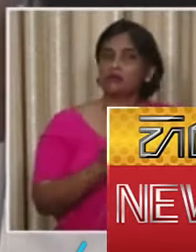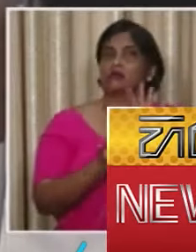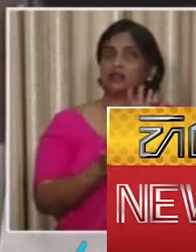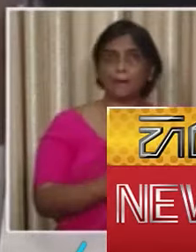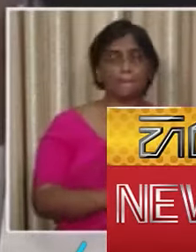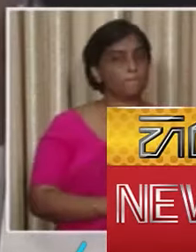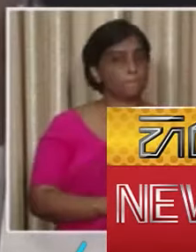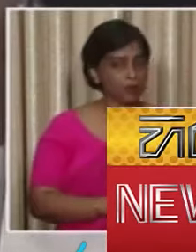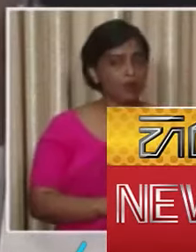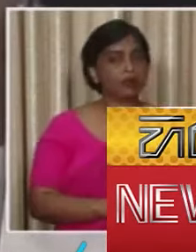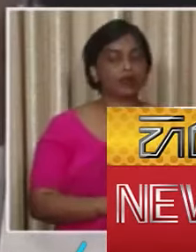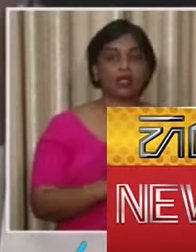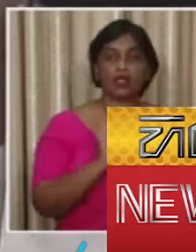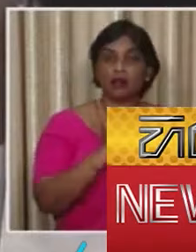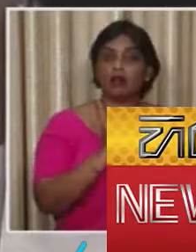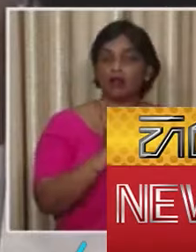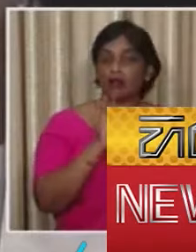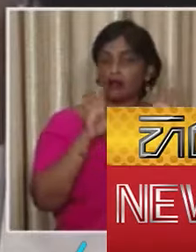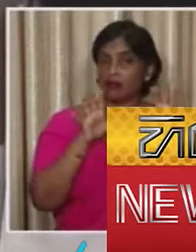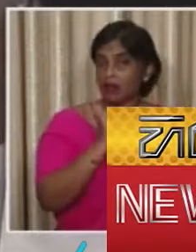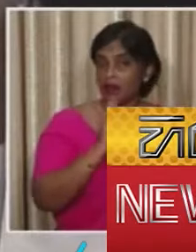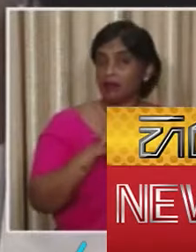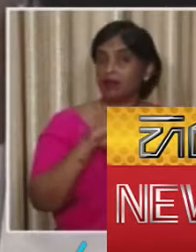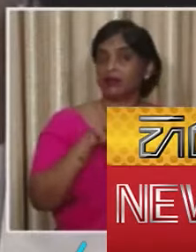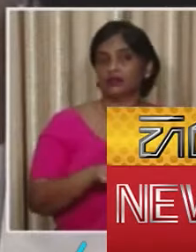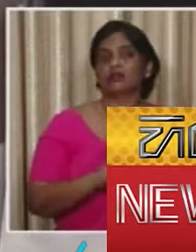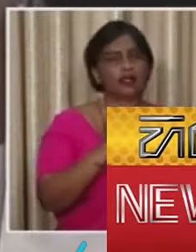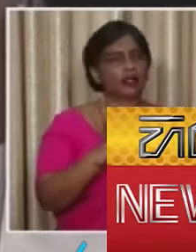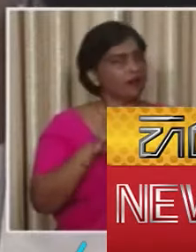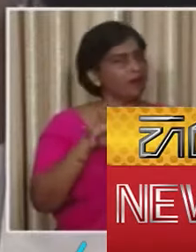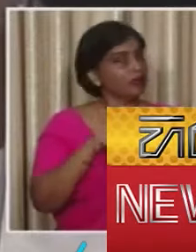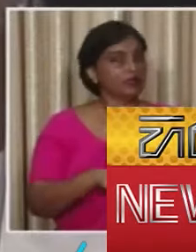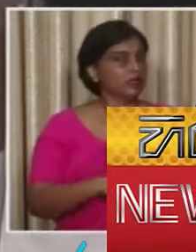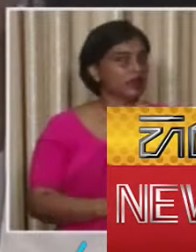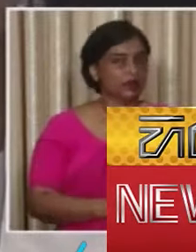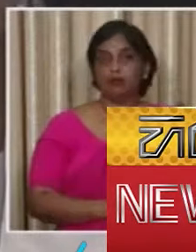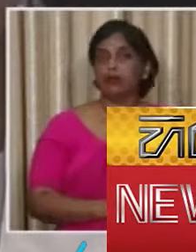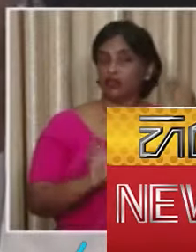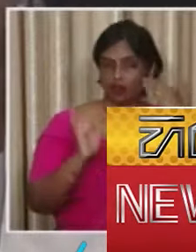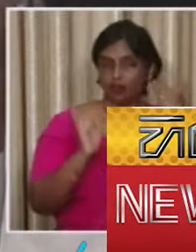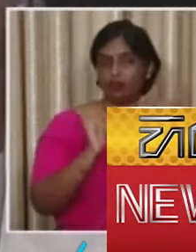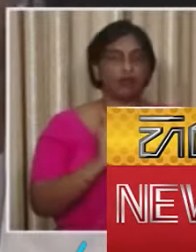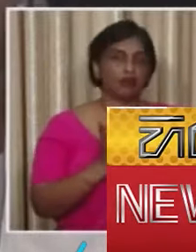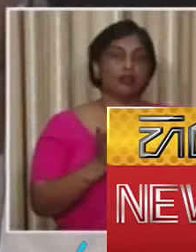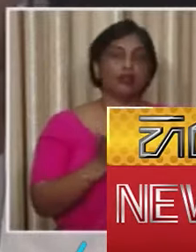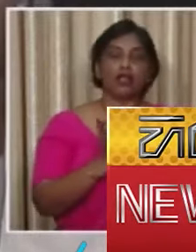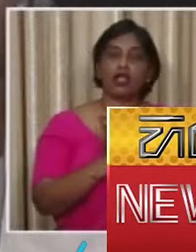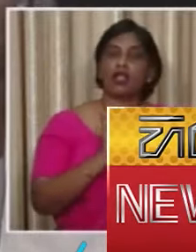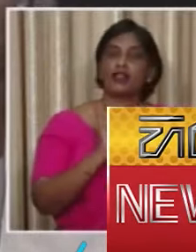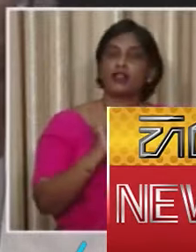ගැනීමේ බලය තියෙන්නේ ණය හිමියාට, ණය ගැතියාටවත් නොවේ. ඒ පිළිබඳ තීරණය ගන්නේ